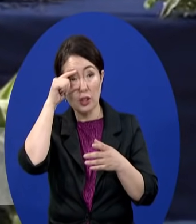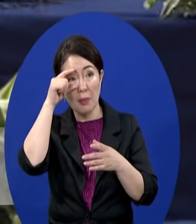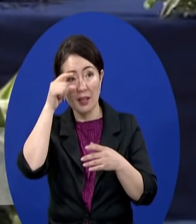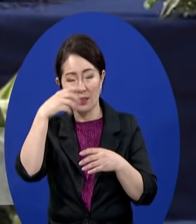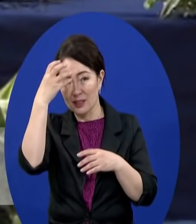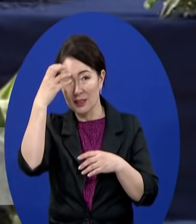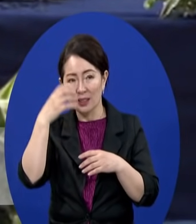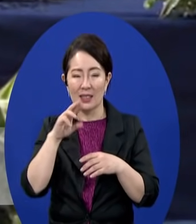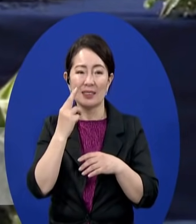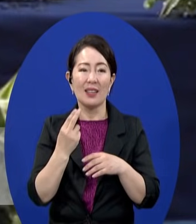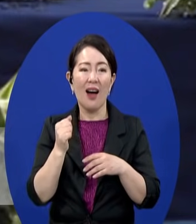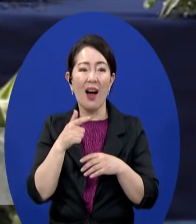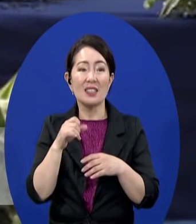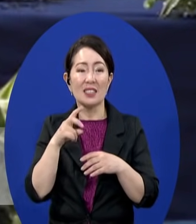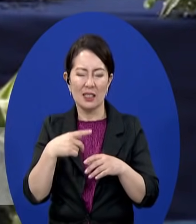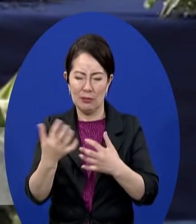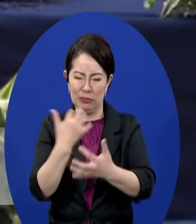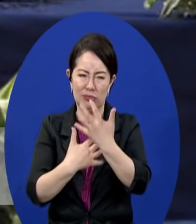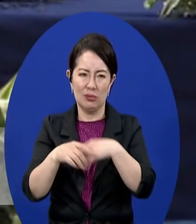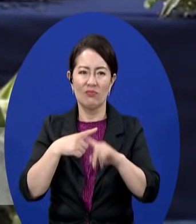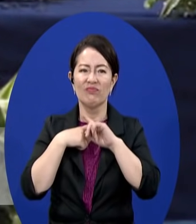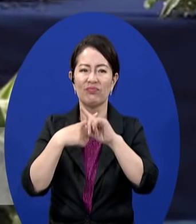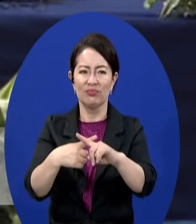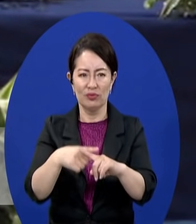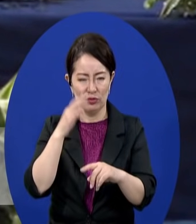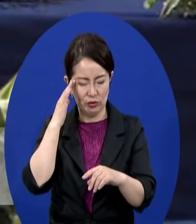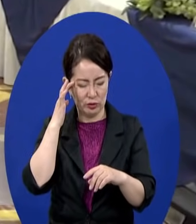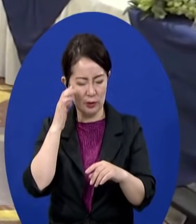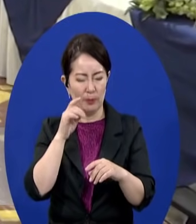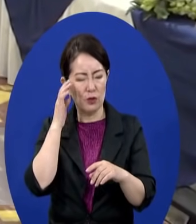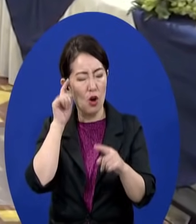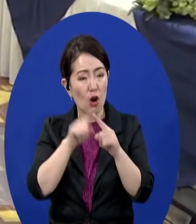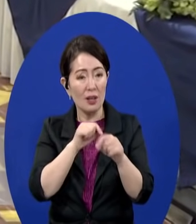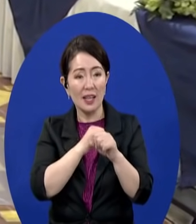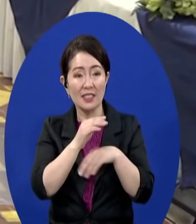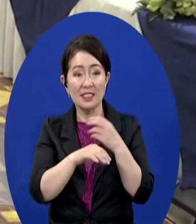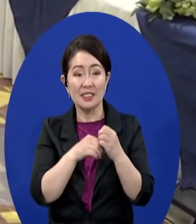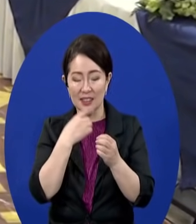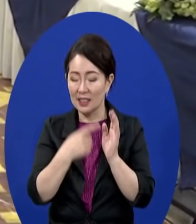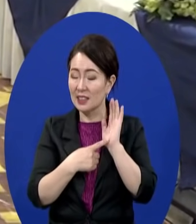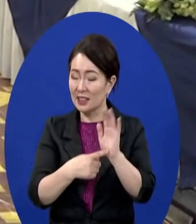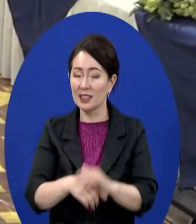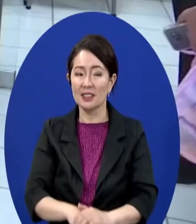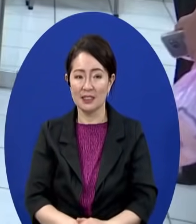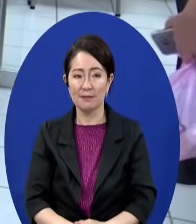захиргааны цагаачтын урсгалыг хязгаарлах зорилготой арга хэмжээг хэрэгжүүлэхийг зорж байгааг илэрхийлжээ.